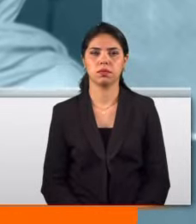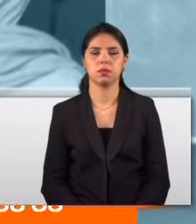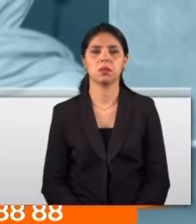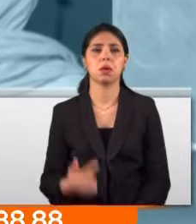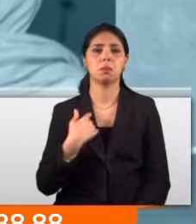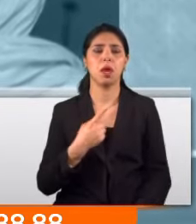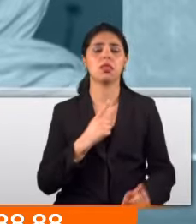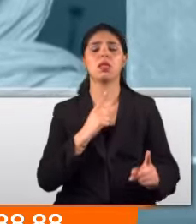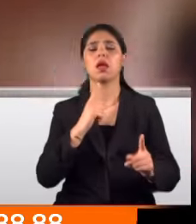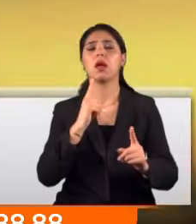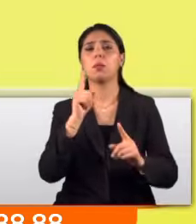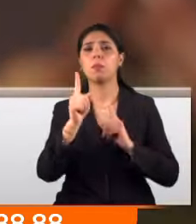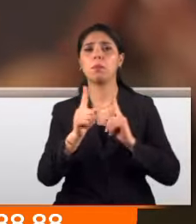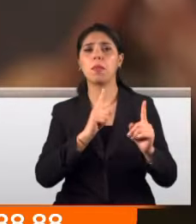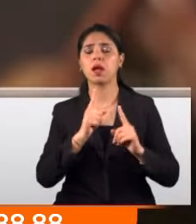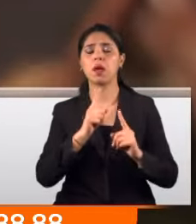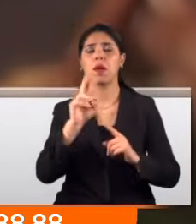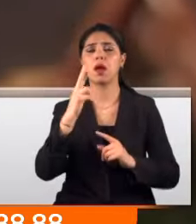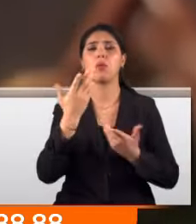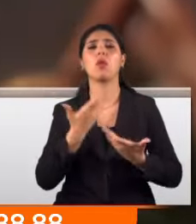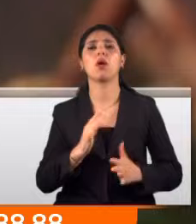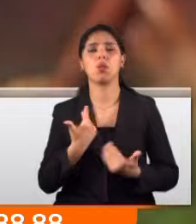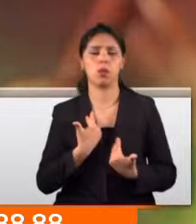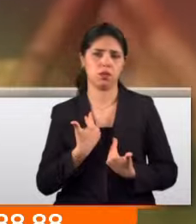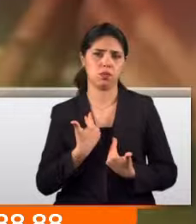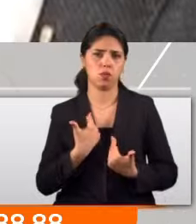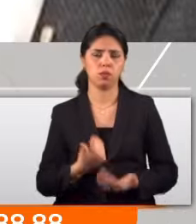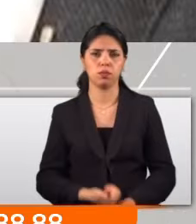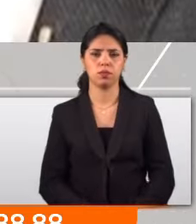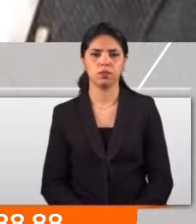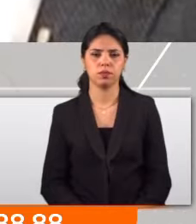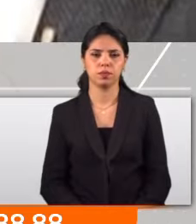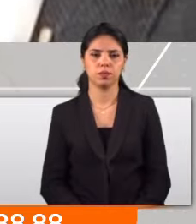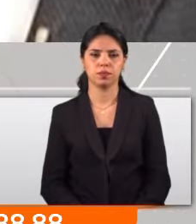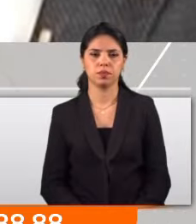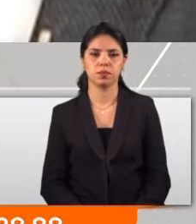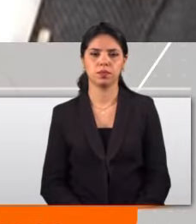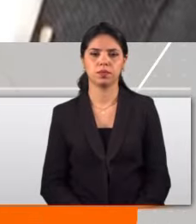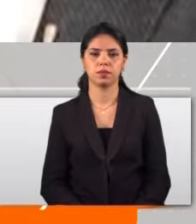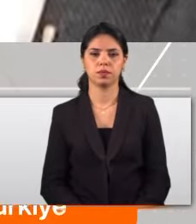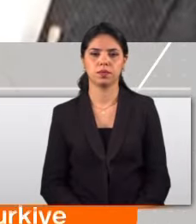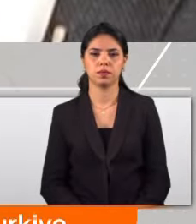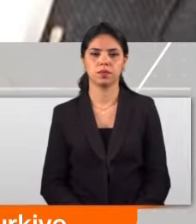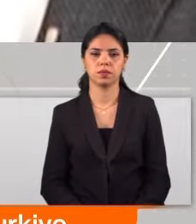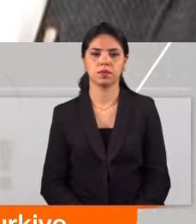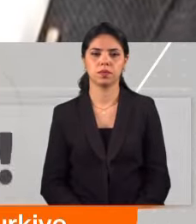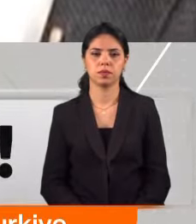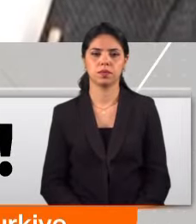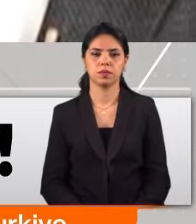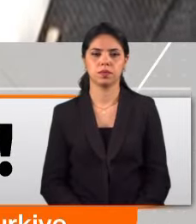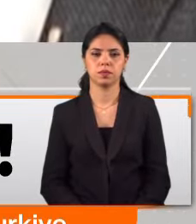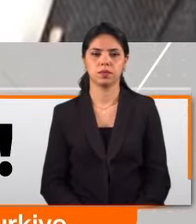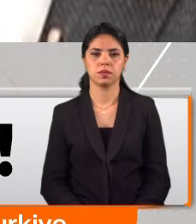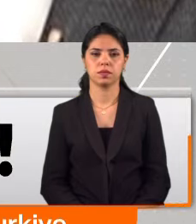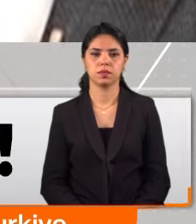yani Adli Tıp Kurumu'nun verdiği raporu. Annem de başka insan söylemedi. Benim anladığım kadarıyla da bakmışlar işte sarı